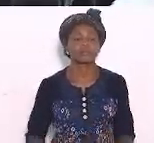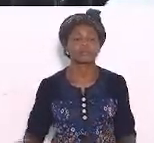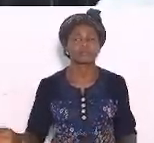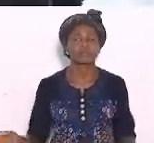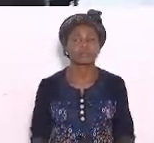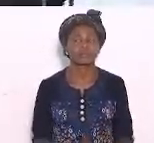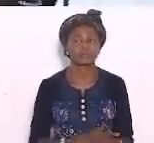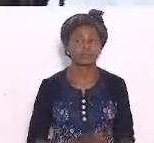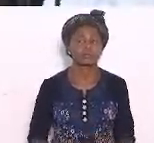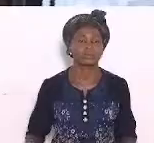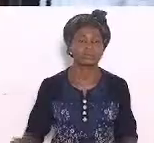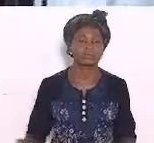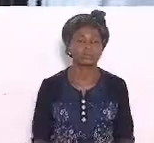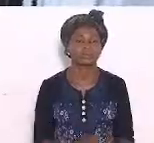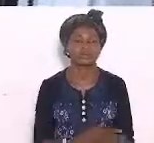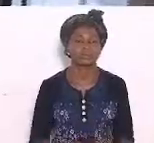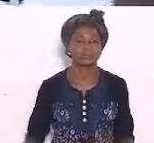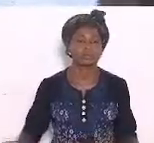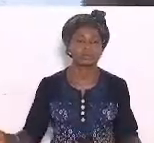mon